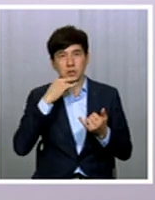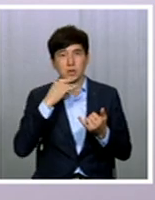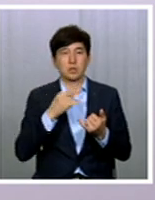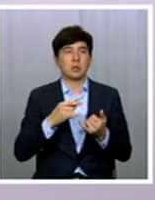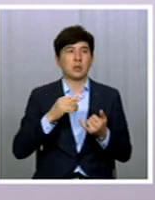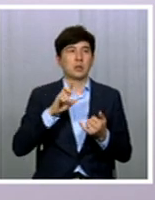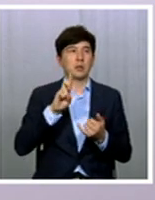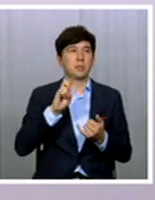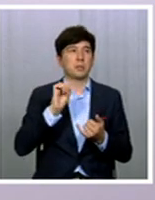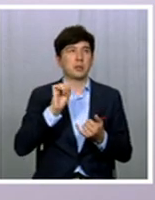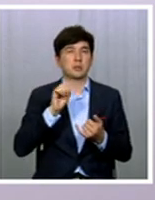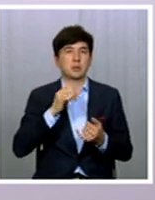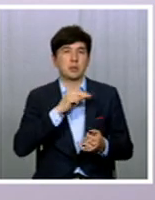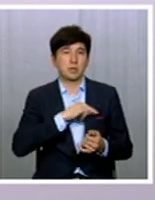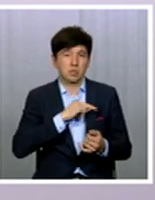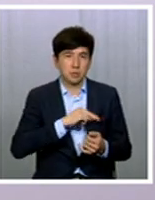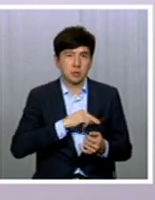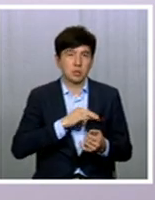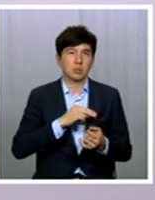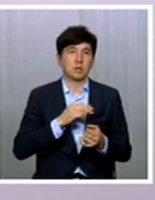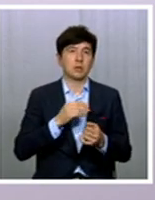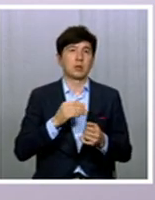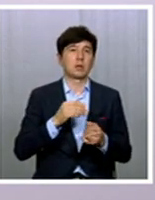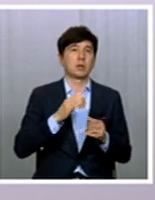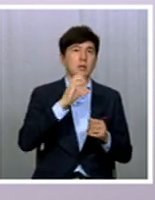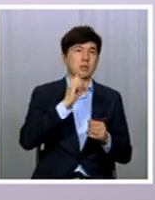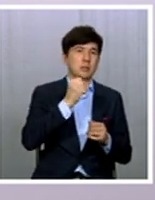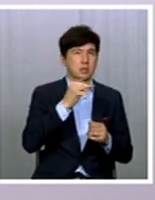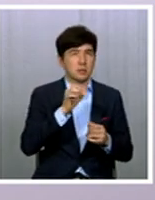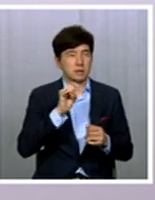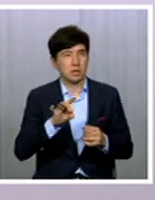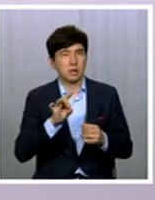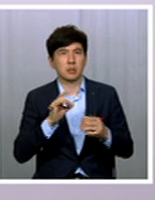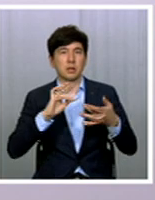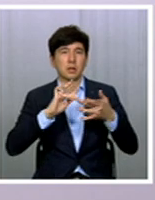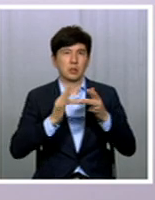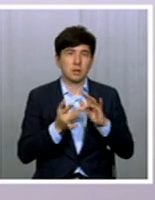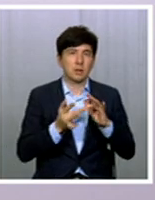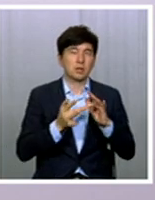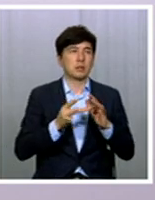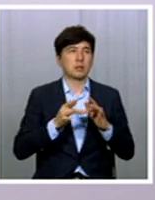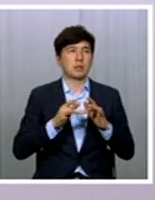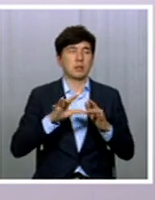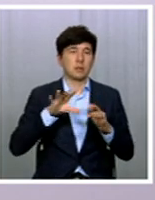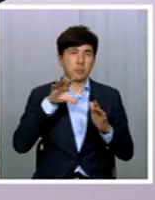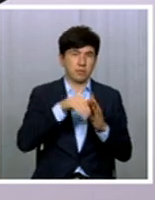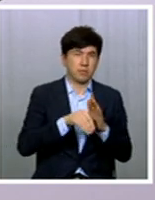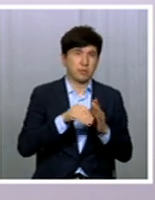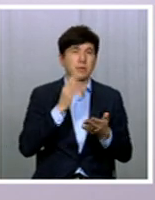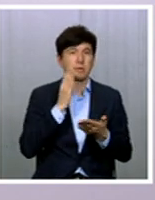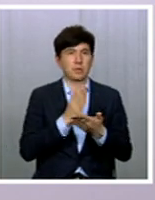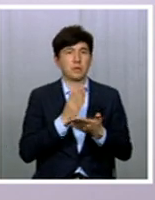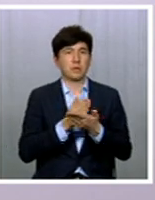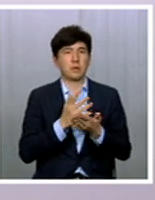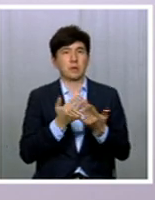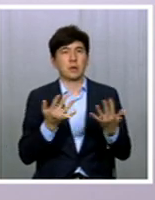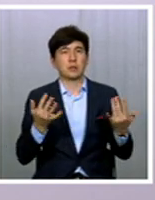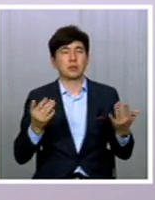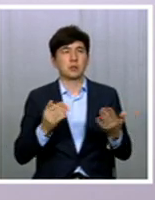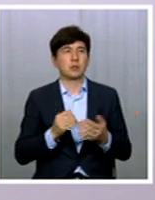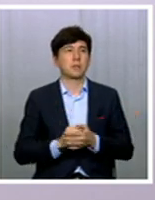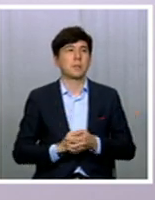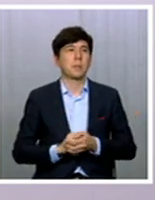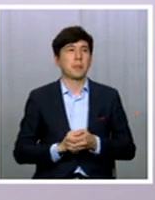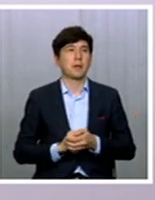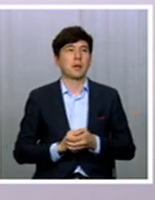мемлекеттік деңгейде арнайы веб-сайттар іске қосылған. Мысалы, еңбек.кз электрондық еңбек биржасын нақты